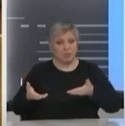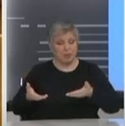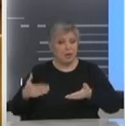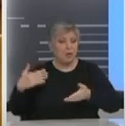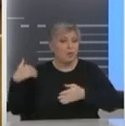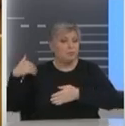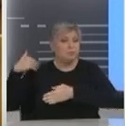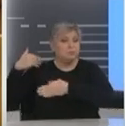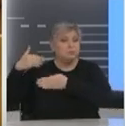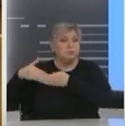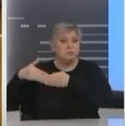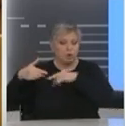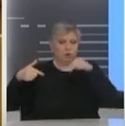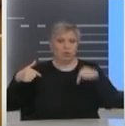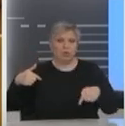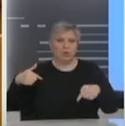ίσχυε τα προηγούμενα χρόνια.